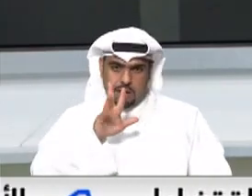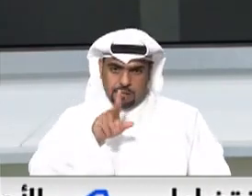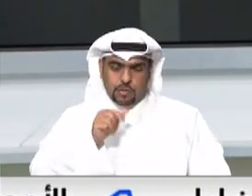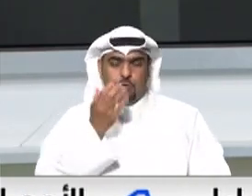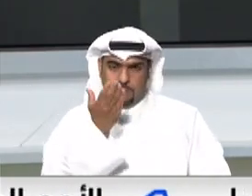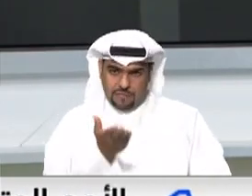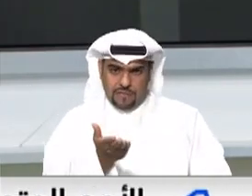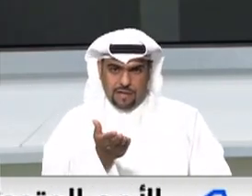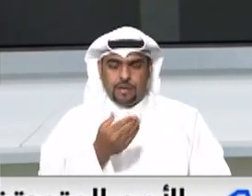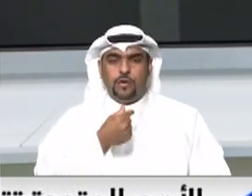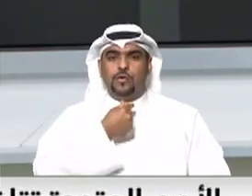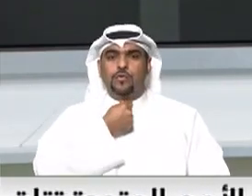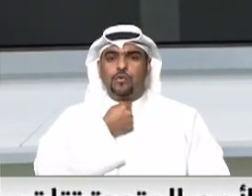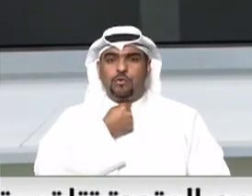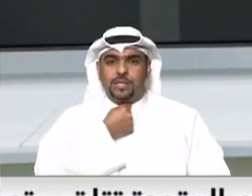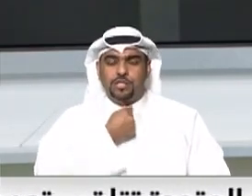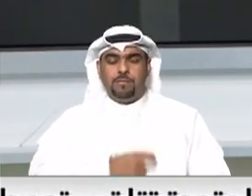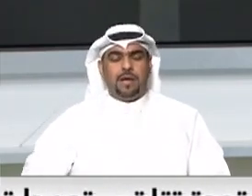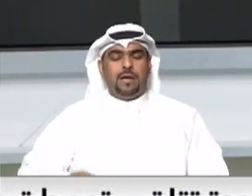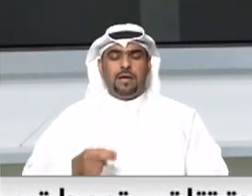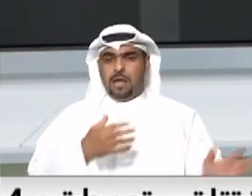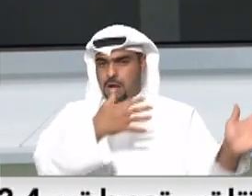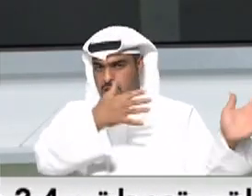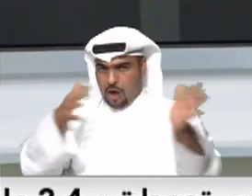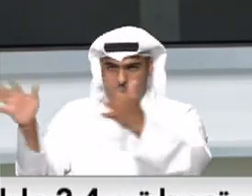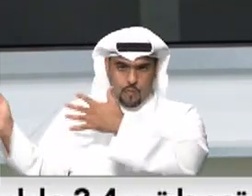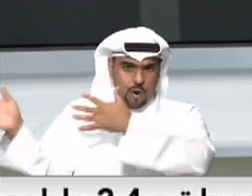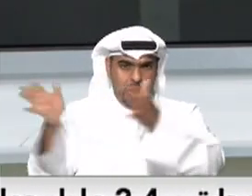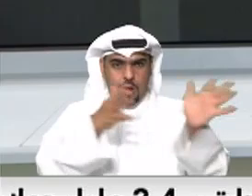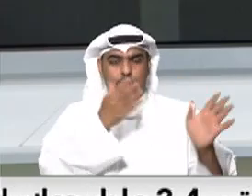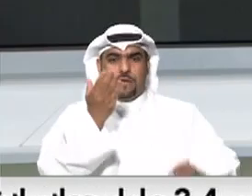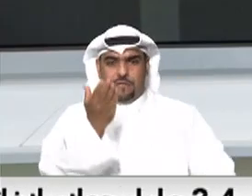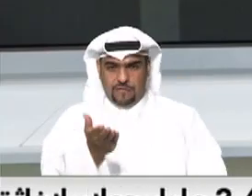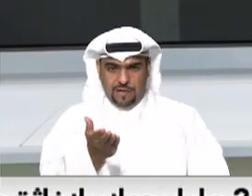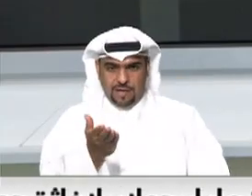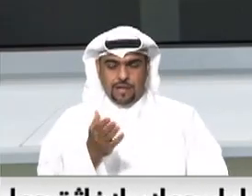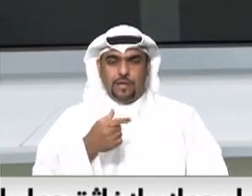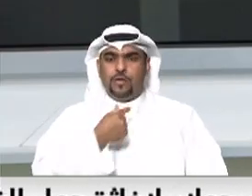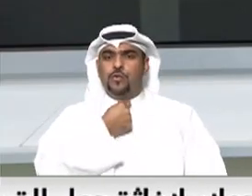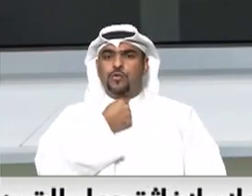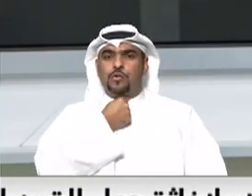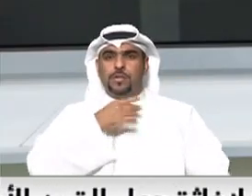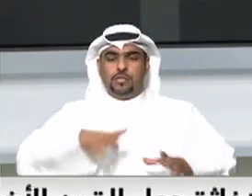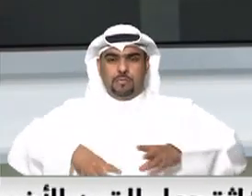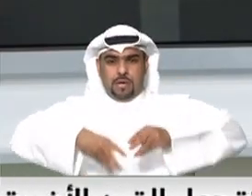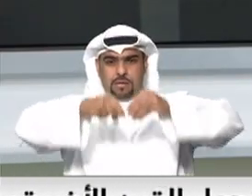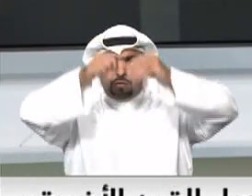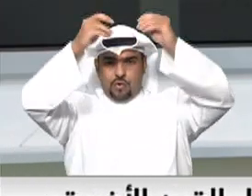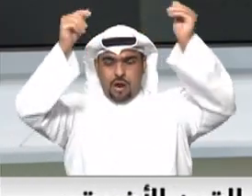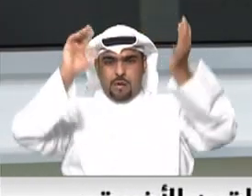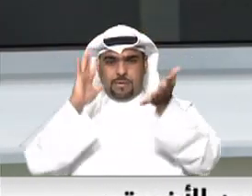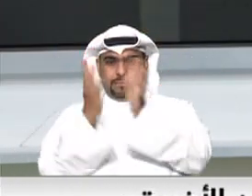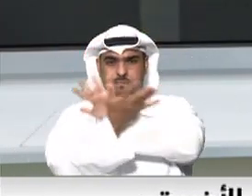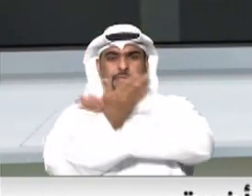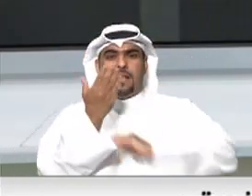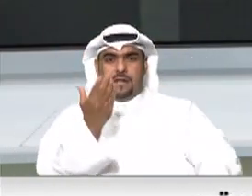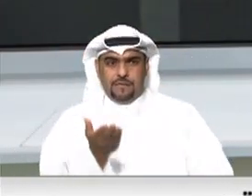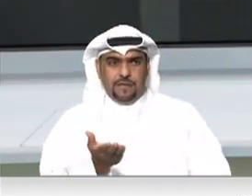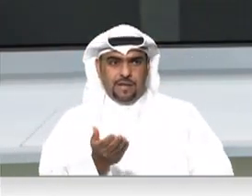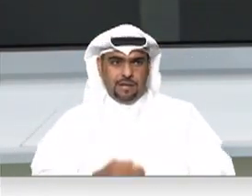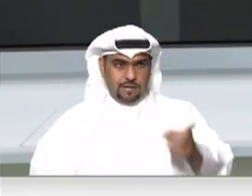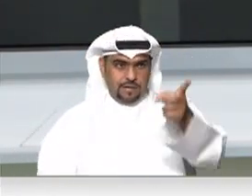الاحد باذن الله راح ينشط الهواء الشمالي الغربي وراح يكون هناك ايضا فرص لغبار باكر العظمى 39 والصفره 29 درجه